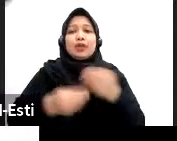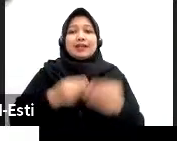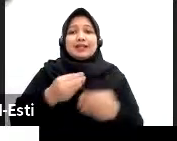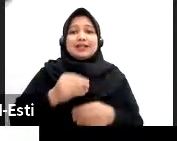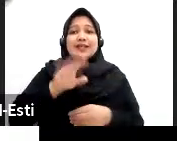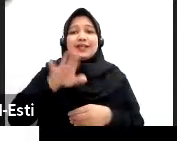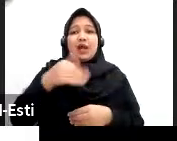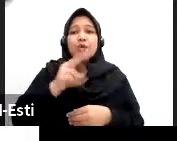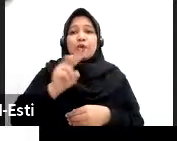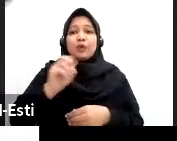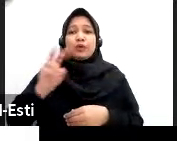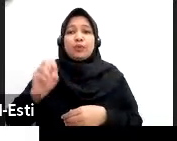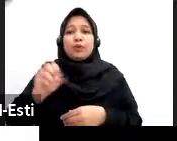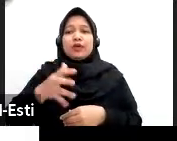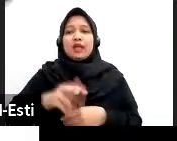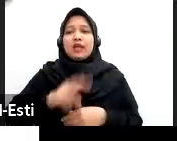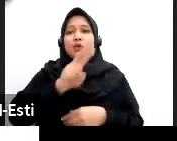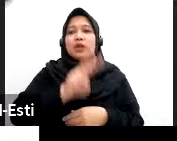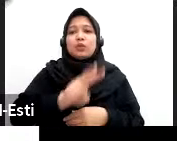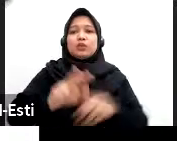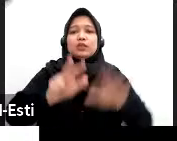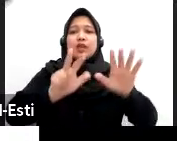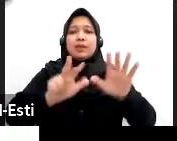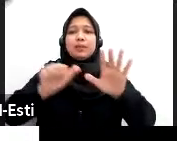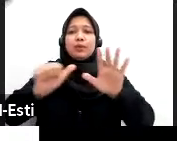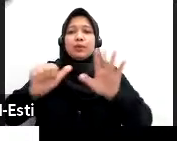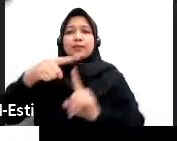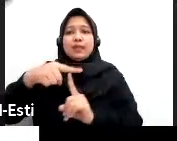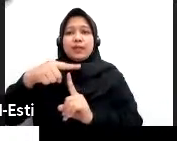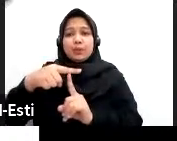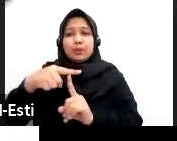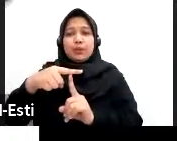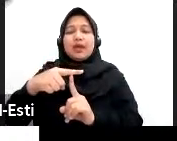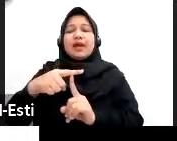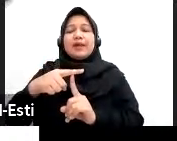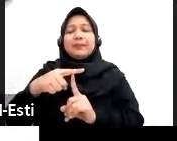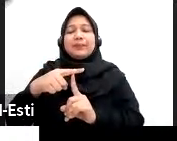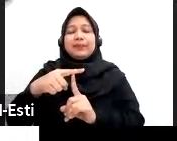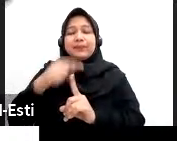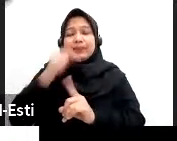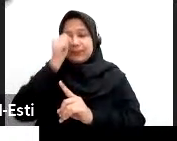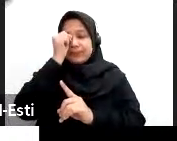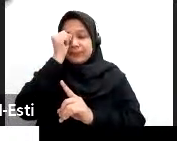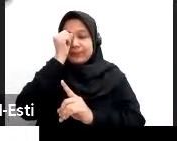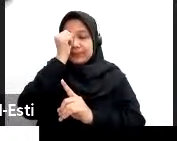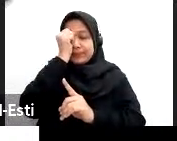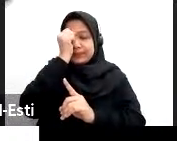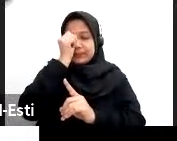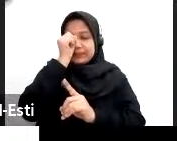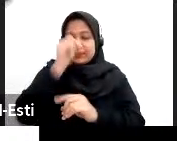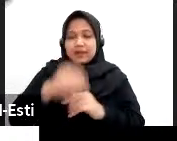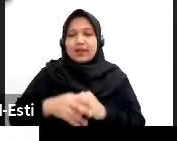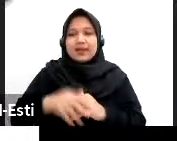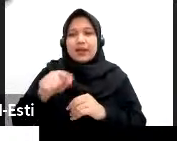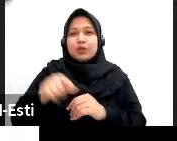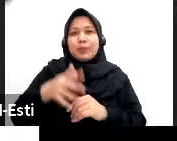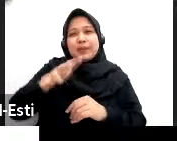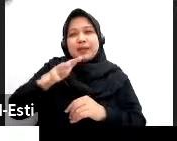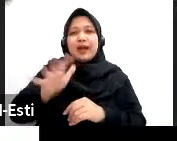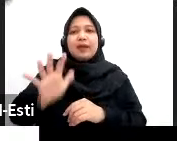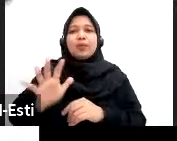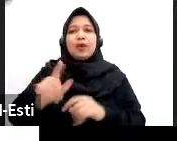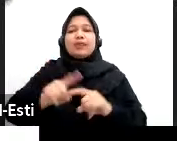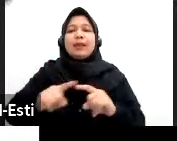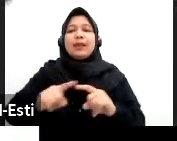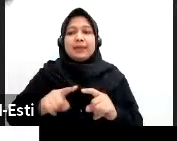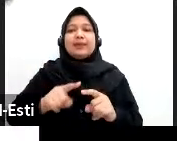2020 adalah sekitar 286 triliun jadi ini bukan eh apa estimasi lagi tapi ini adalah